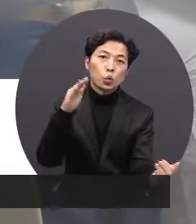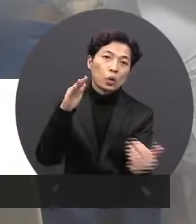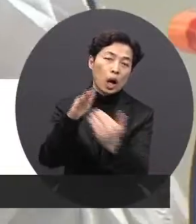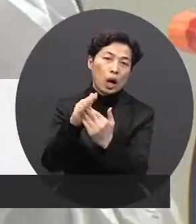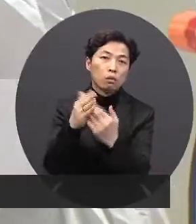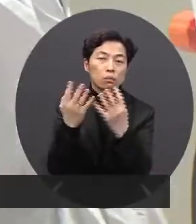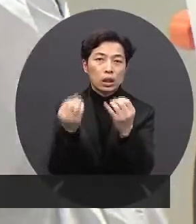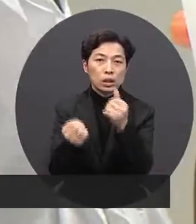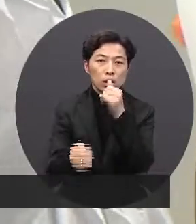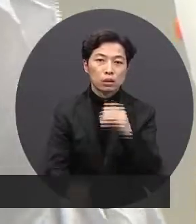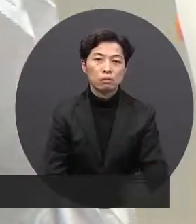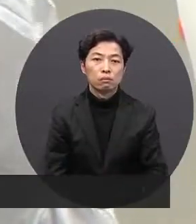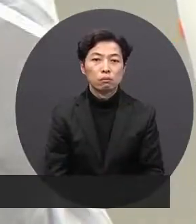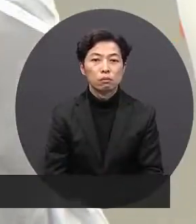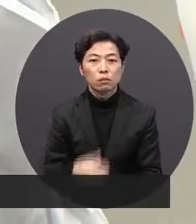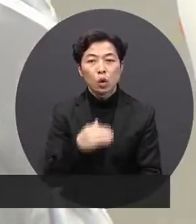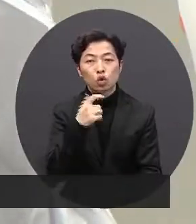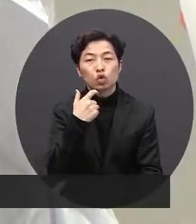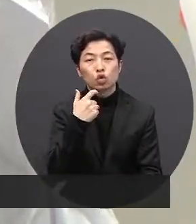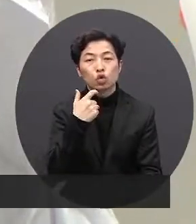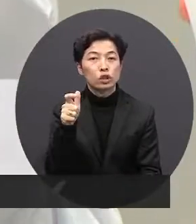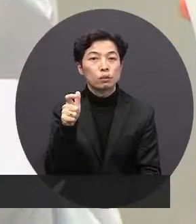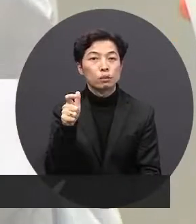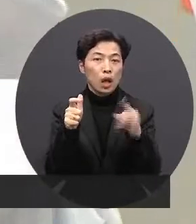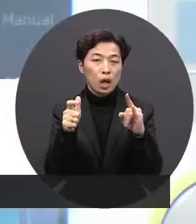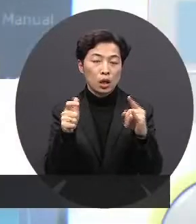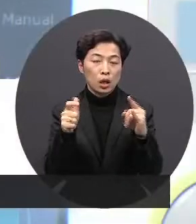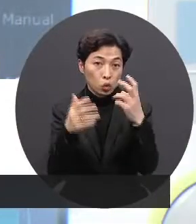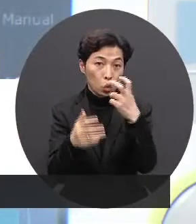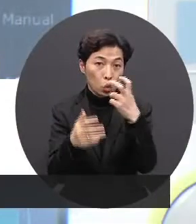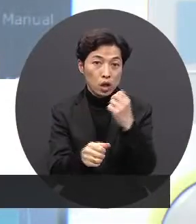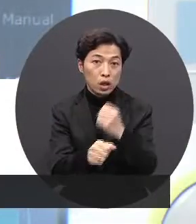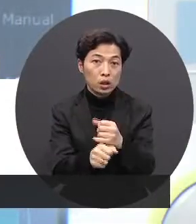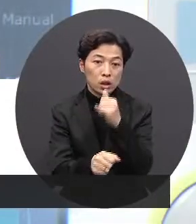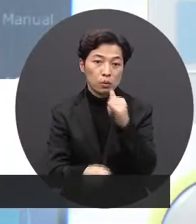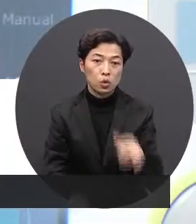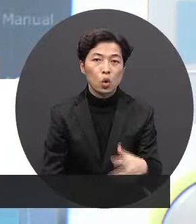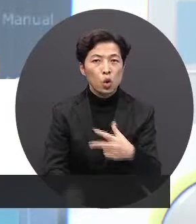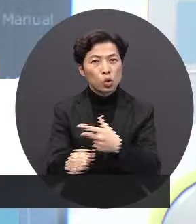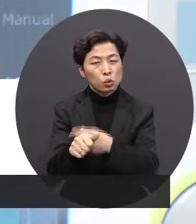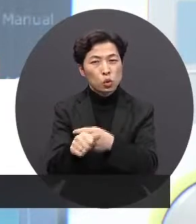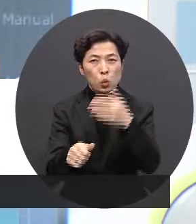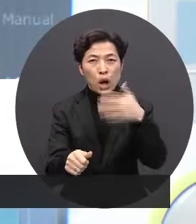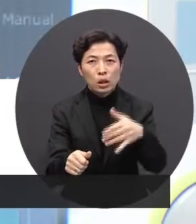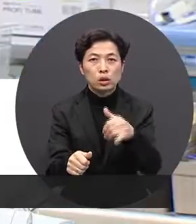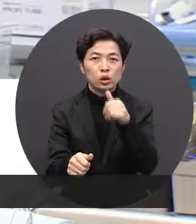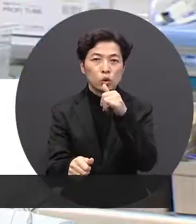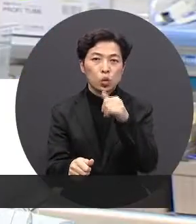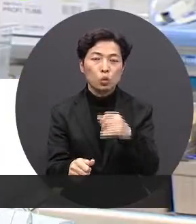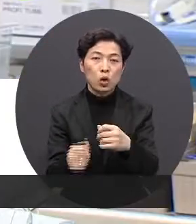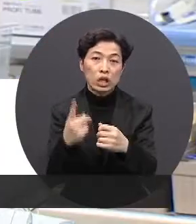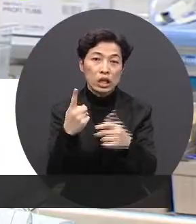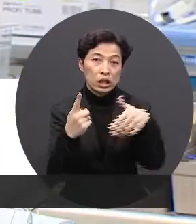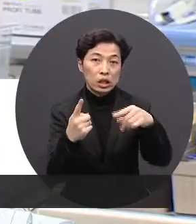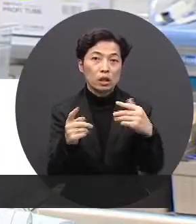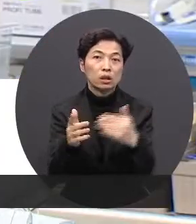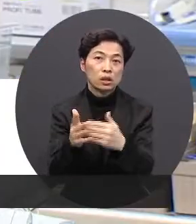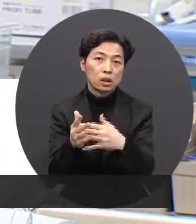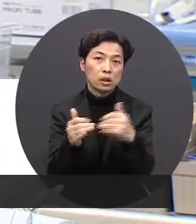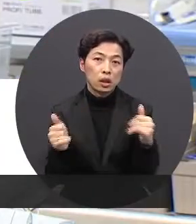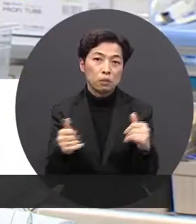많습니다. 모두 60대 이상 집중관리군인데 백신을 아예 접종하지 않거나 1차만 접종한